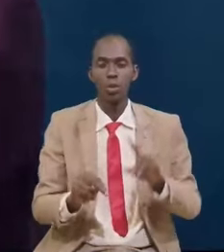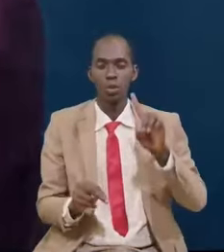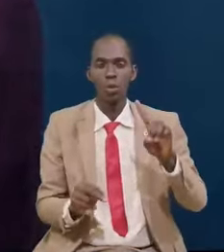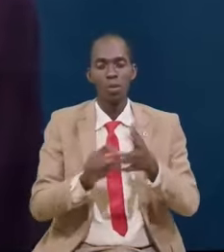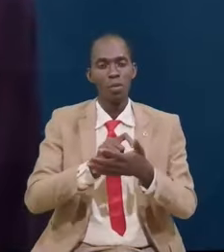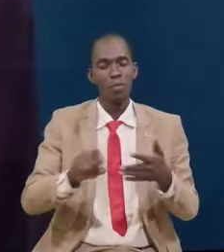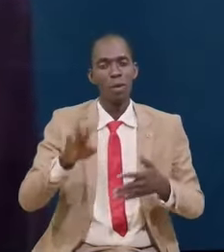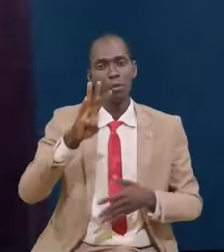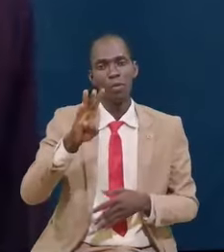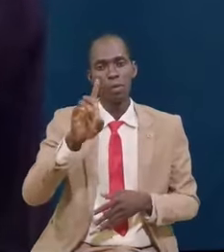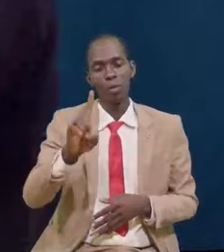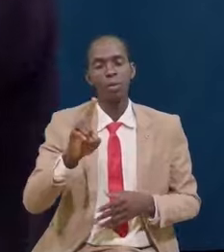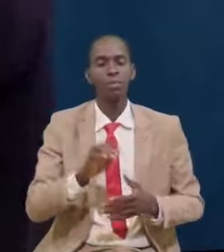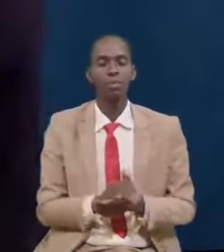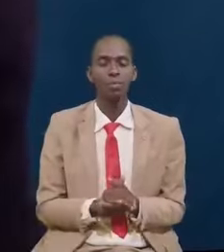verset